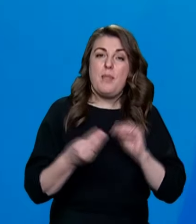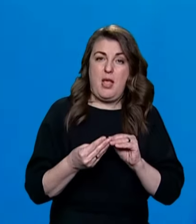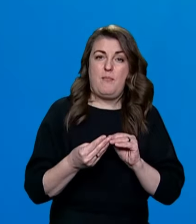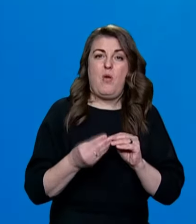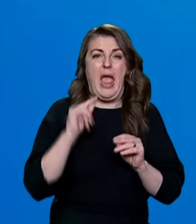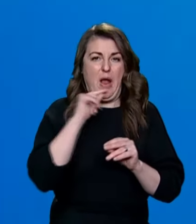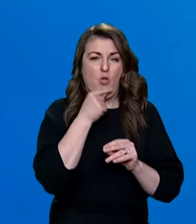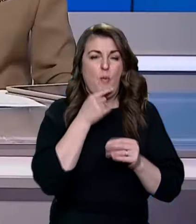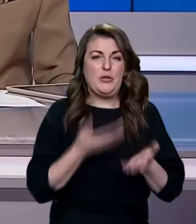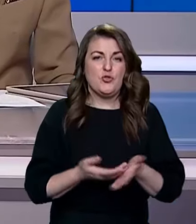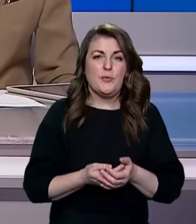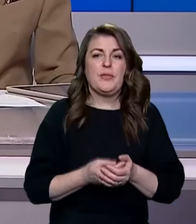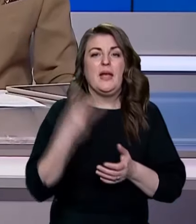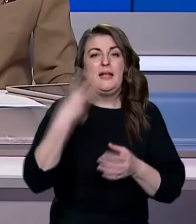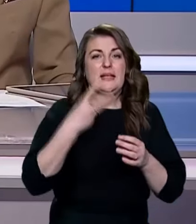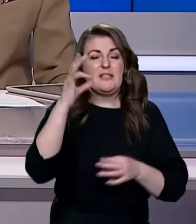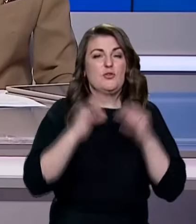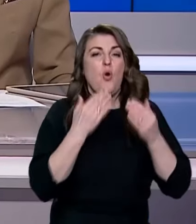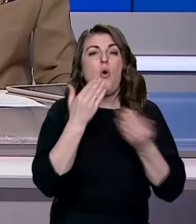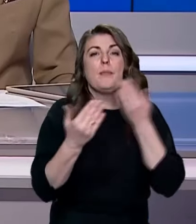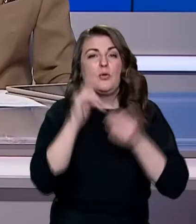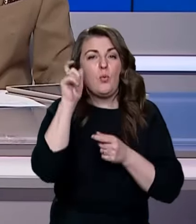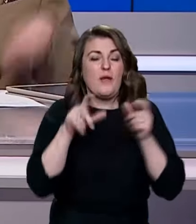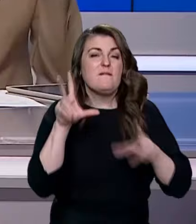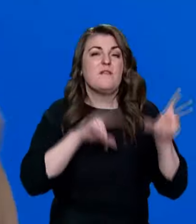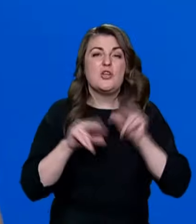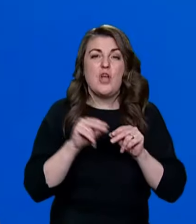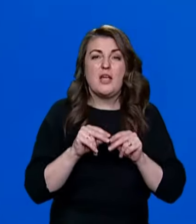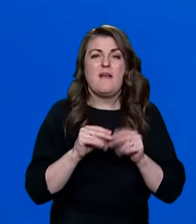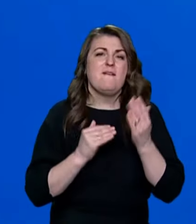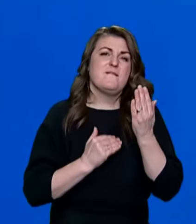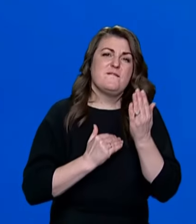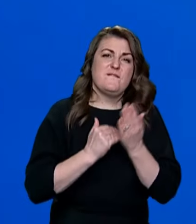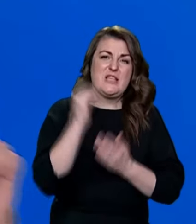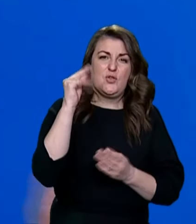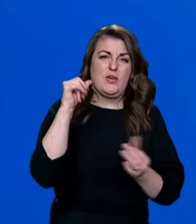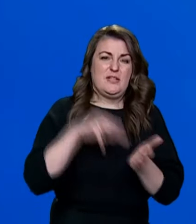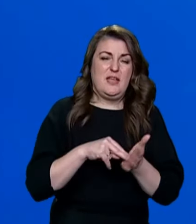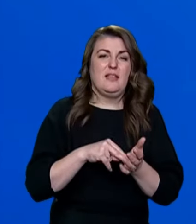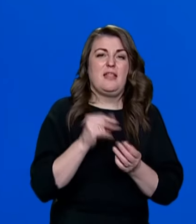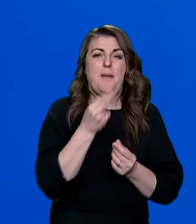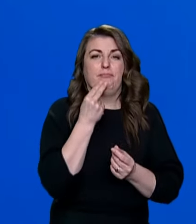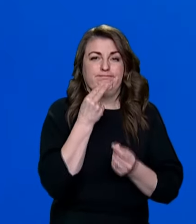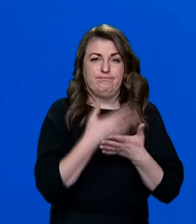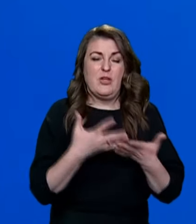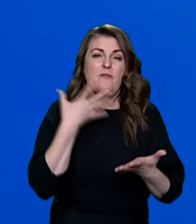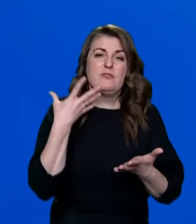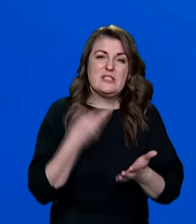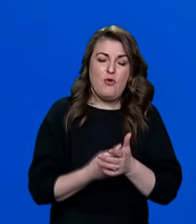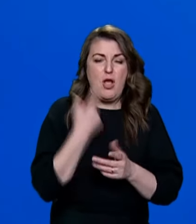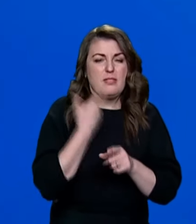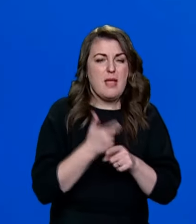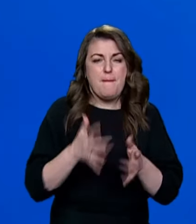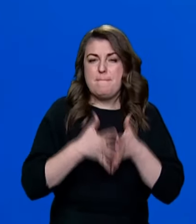та економічною. 30% опитаних українців вважають високі ціни на продукти харчування своєю